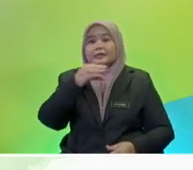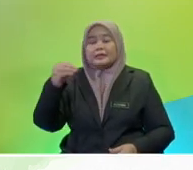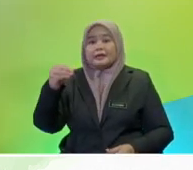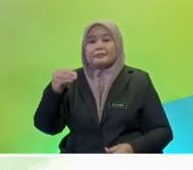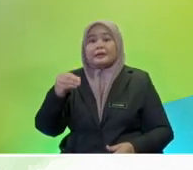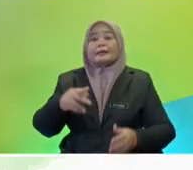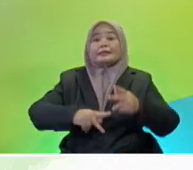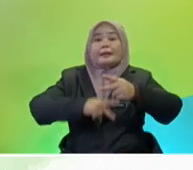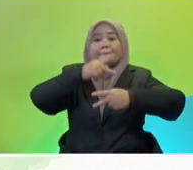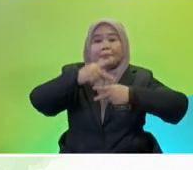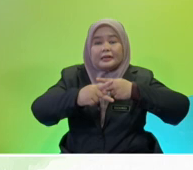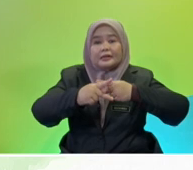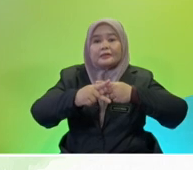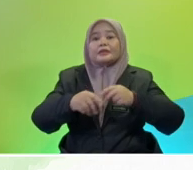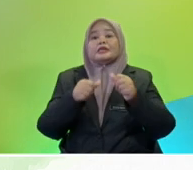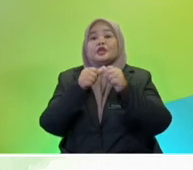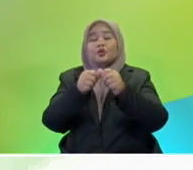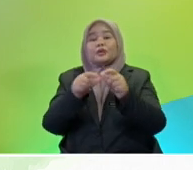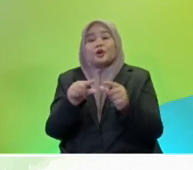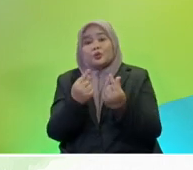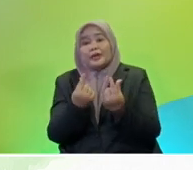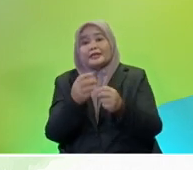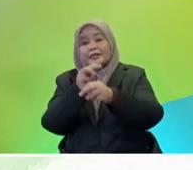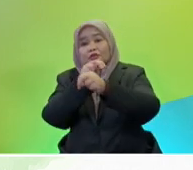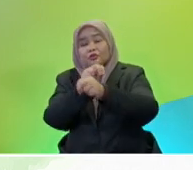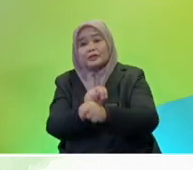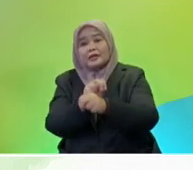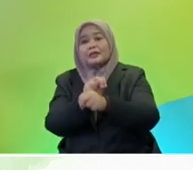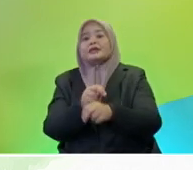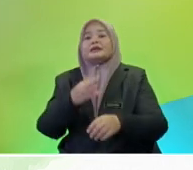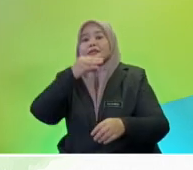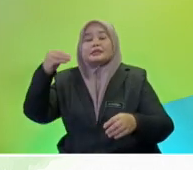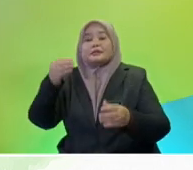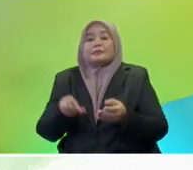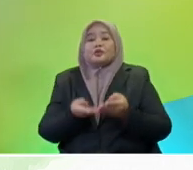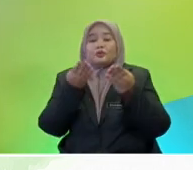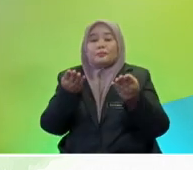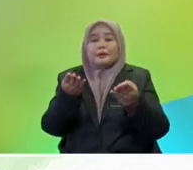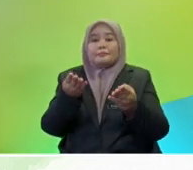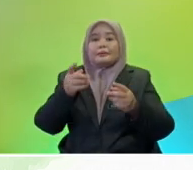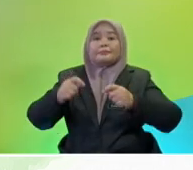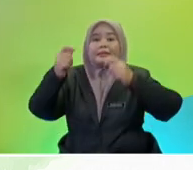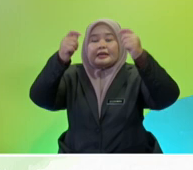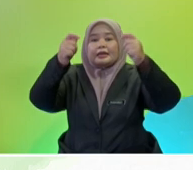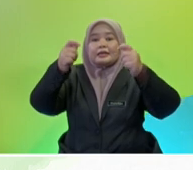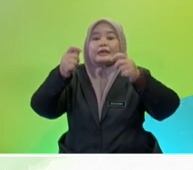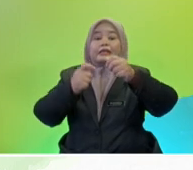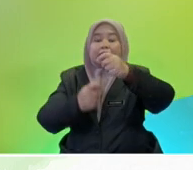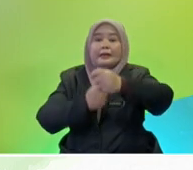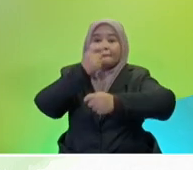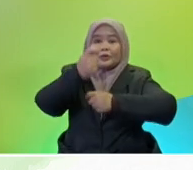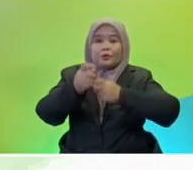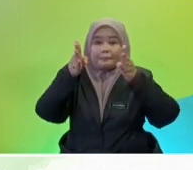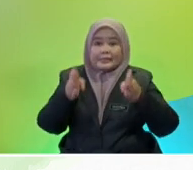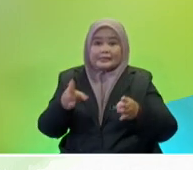berketerampilan berdasarkan Alquran dan as-sunnah serta menyumbang ke arah member tiketkan tamadun bangsa